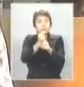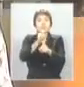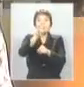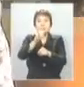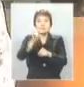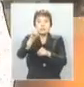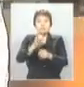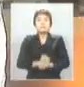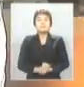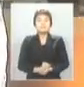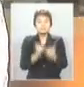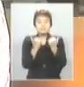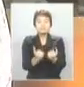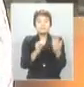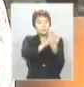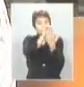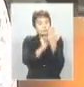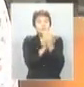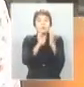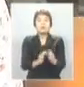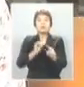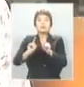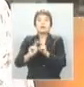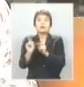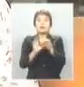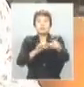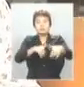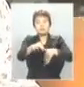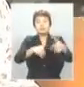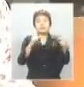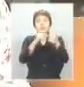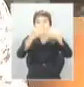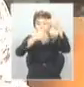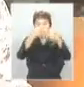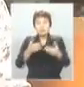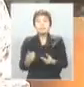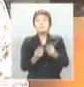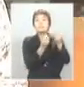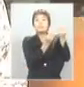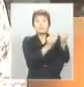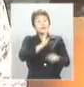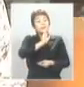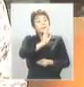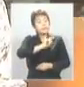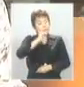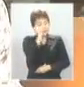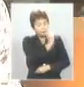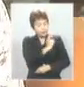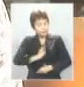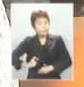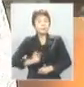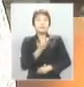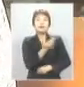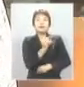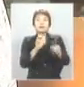สงฆ์นิกรทุกหมู่เหล่าทั่วประเทศก็ได้พร้อมใจจัดกิจกรรมเนื่องในวันฉัตรมงคลเพื่อรำลึกถึงพระมหากรุณาธิคุณของพระองค์ที่มี